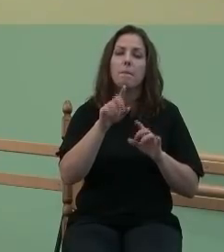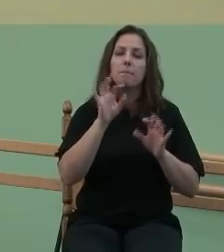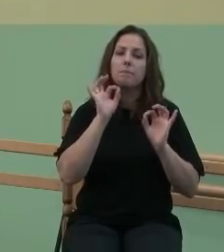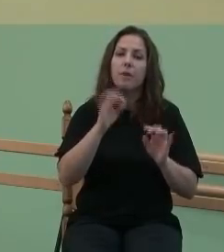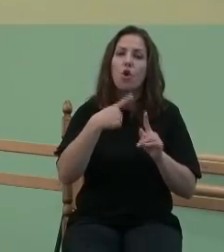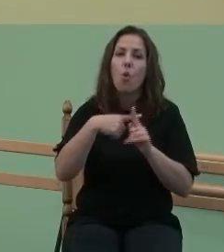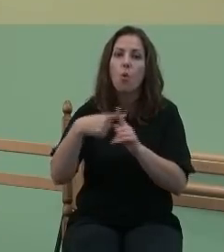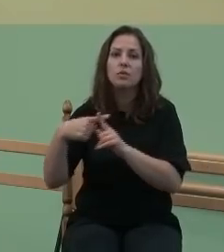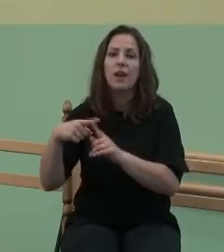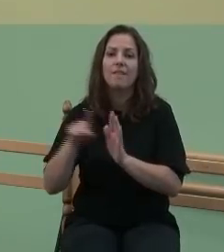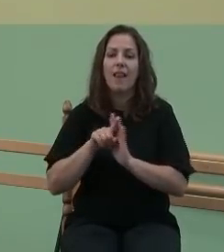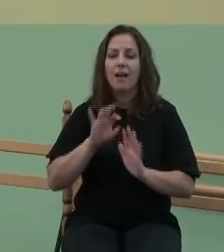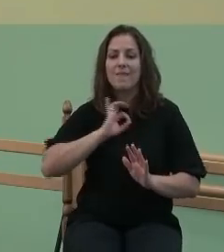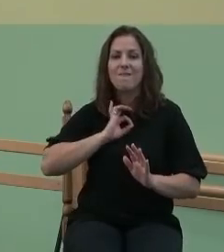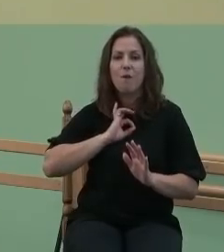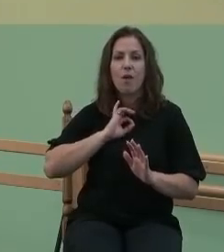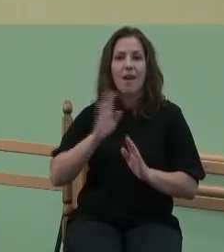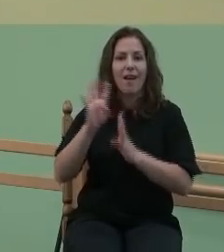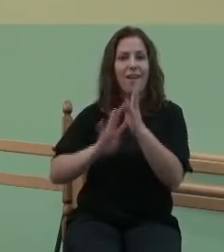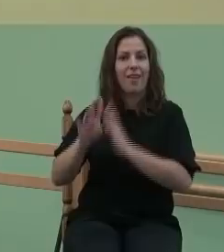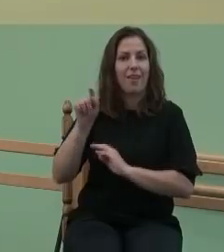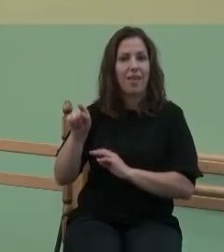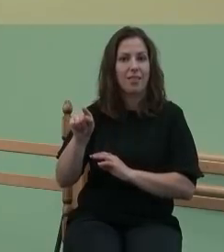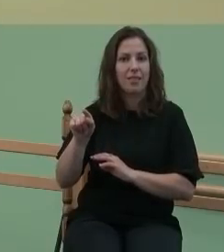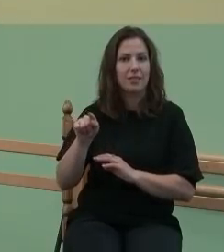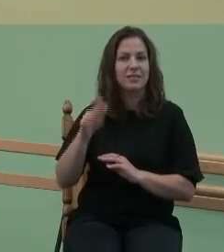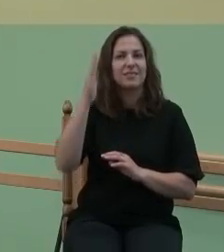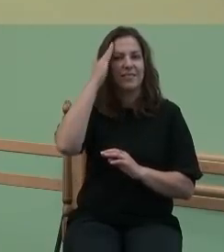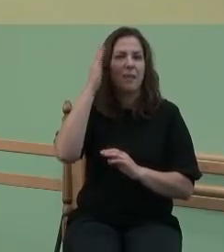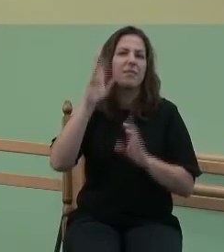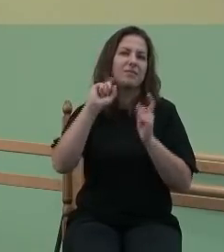korzystną dla swojego klienta. Znamy wszyscy